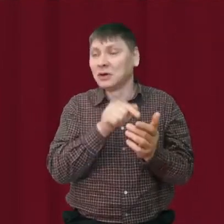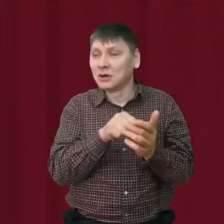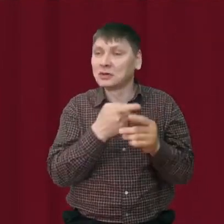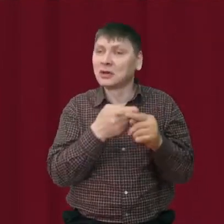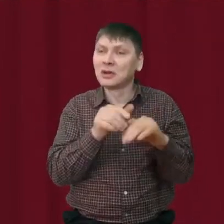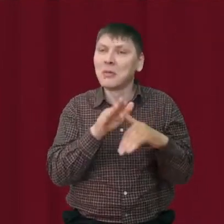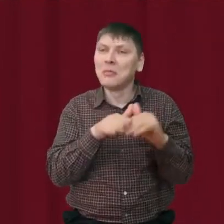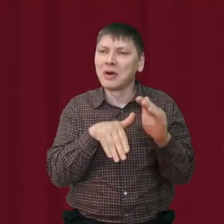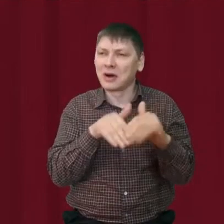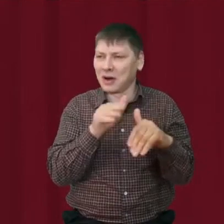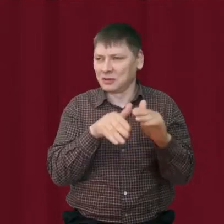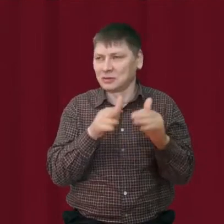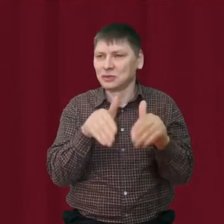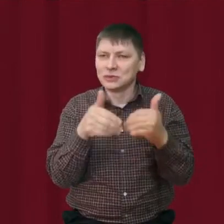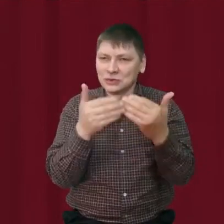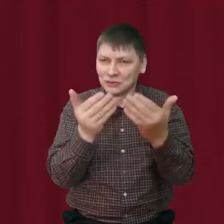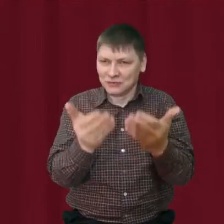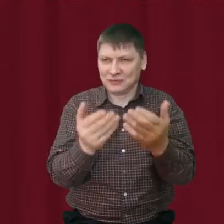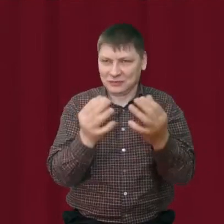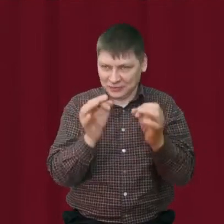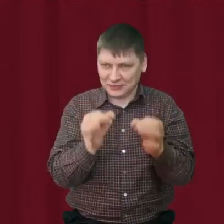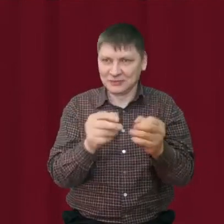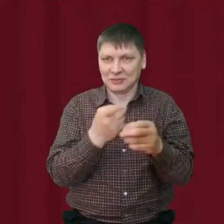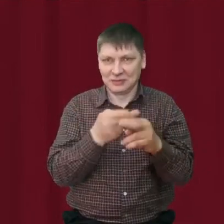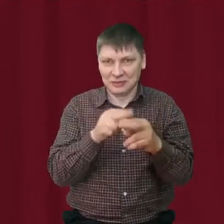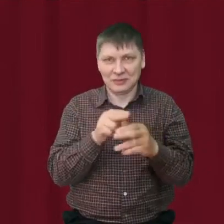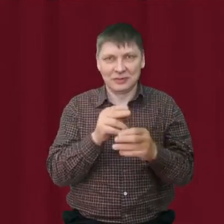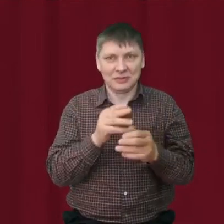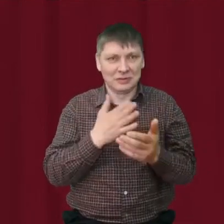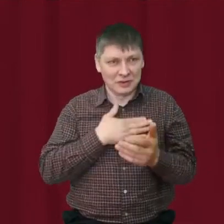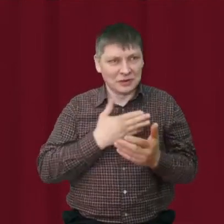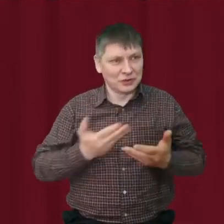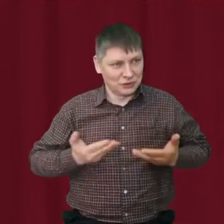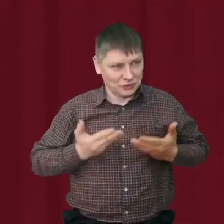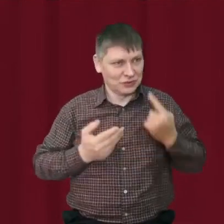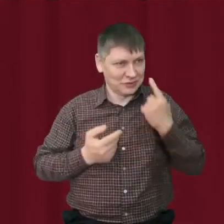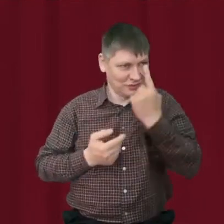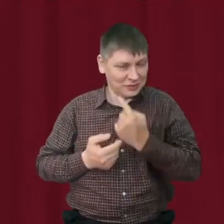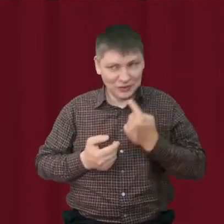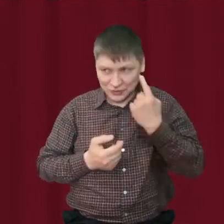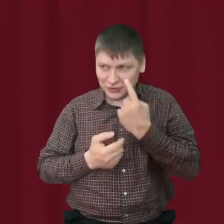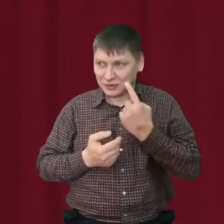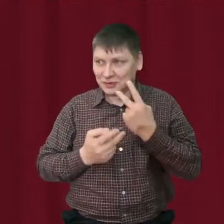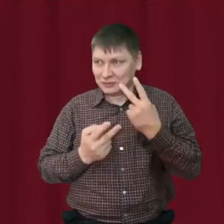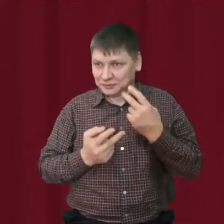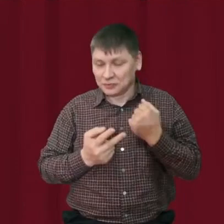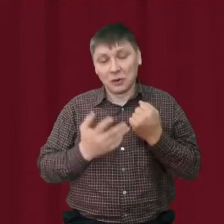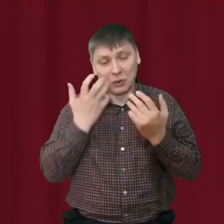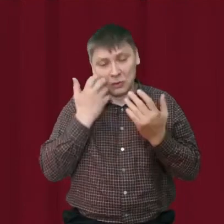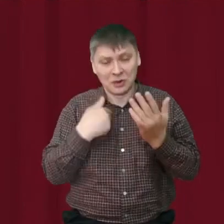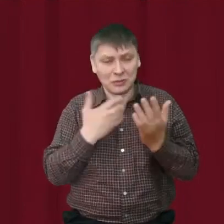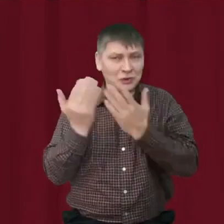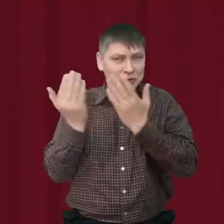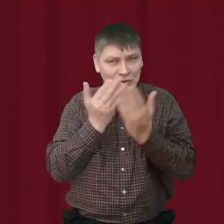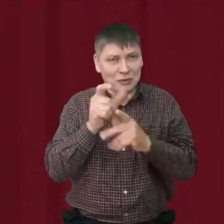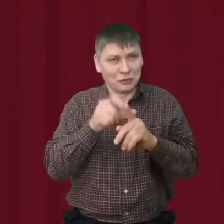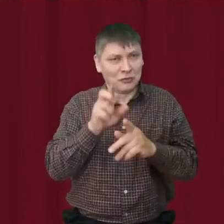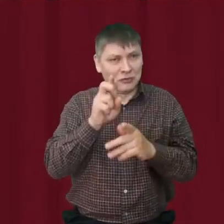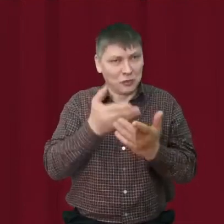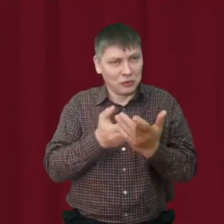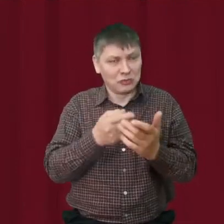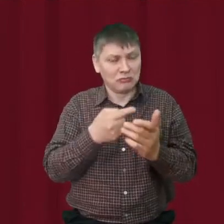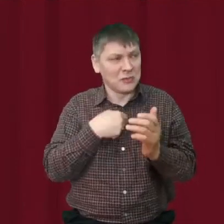и наставления касательно жизни каждого из нас. И, назидаясь от Слова Божьего, вникая в то, что там